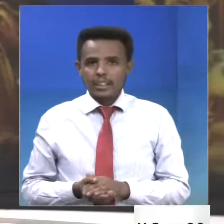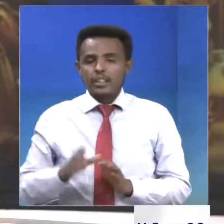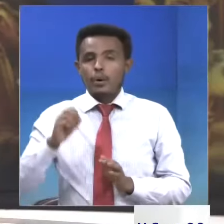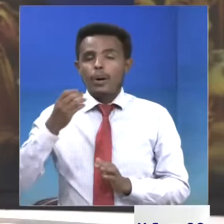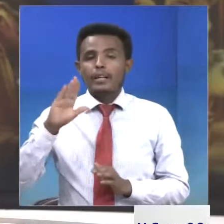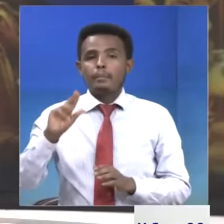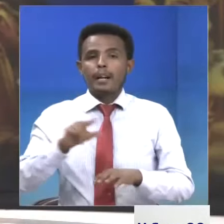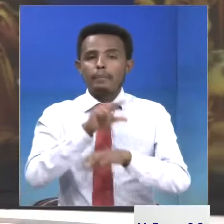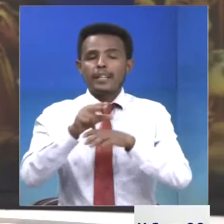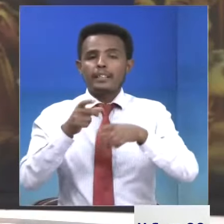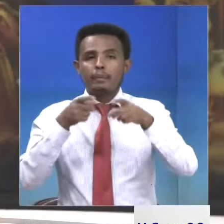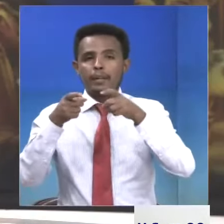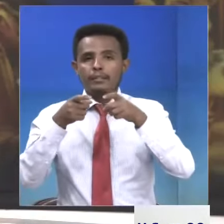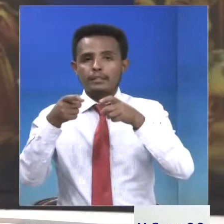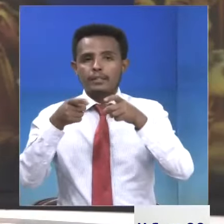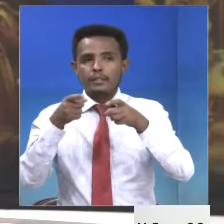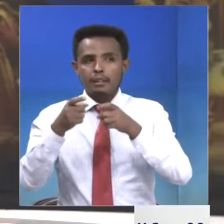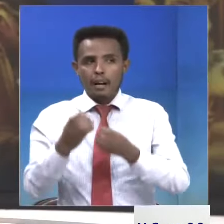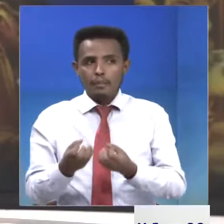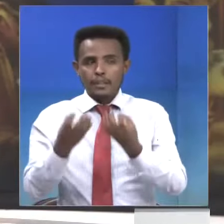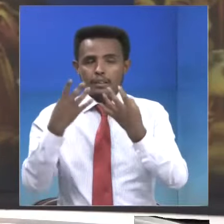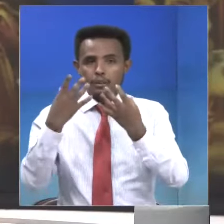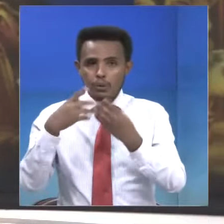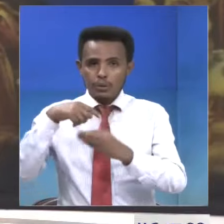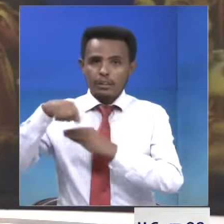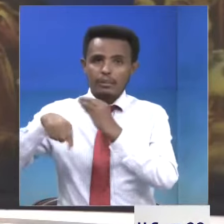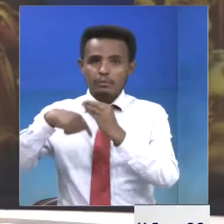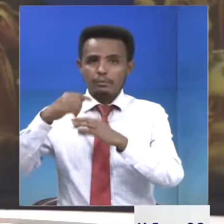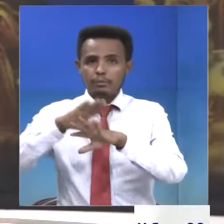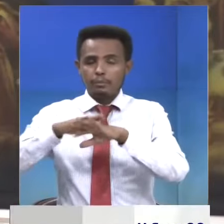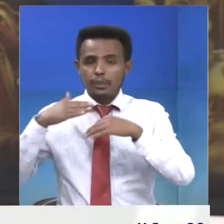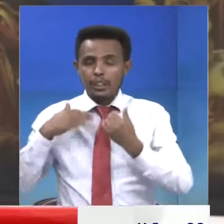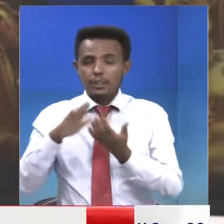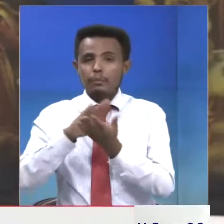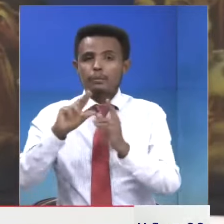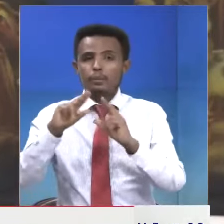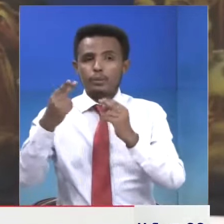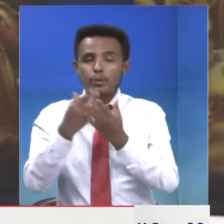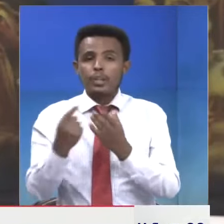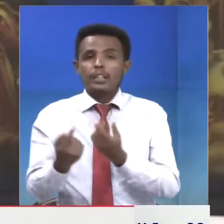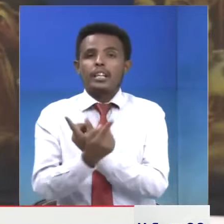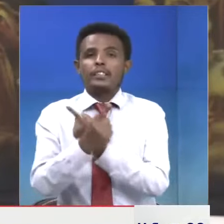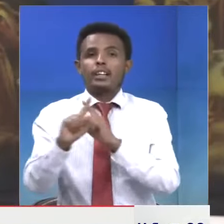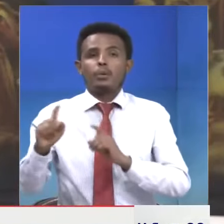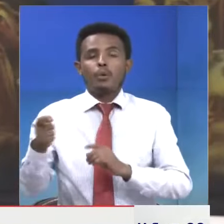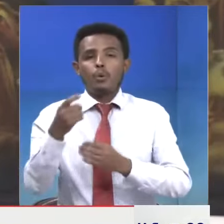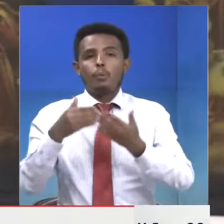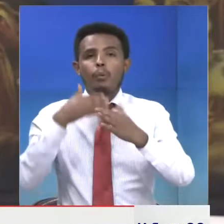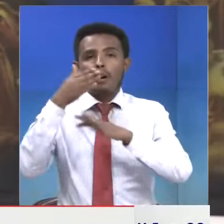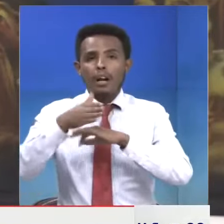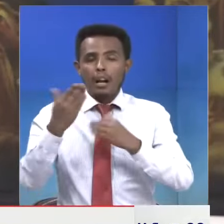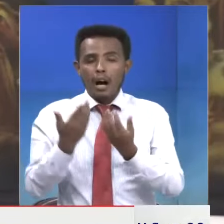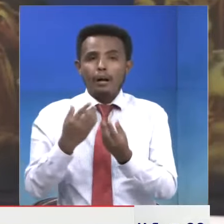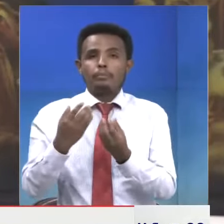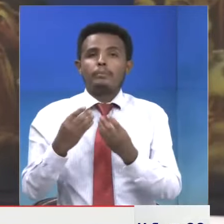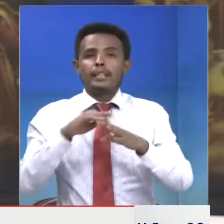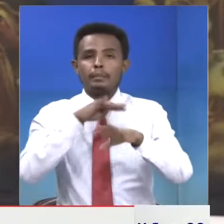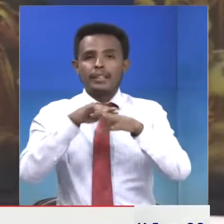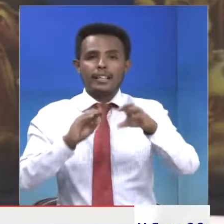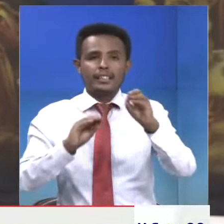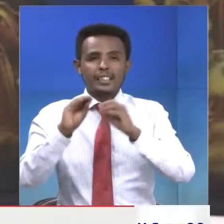የዋግኽምራ ብሔረሰብ አስተዳደር አብዛኛዎቹ ወረዳዎች ከሽብር ቡድኑ ነጻ ከወጡ በኋላ መደበኛ እንቅስቃሴያቸውን እየጀመሩ